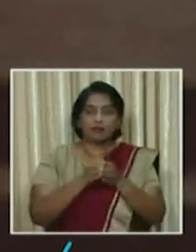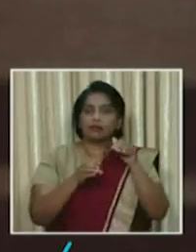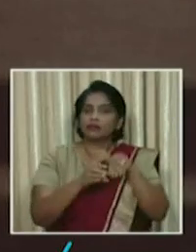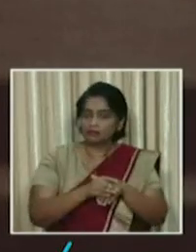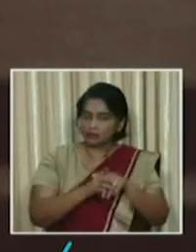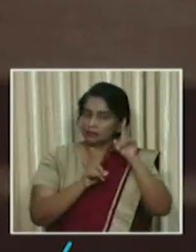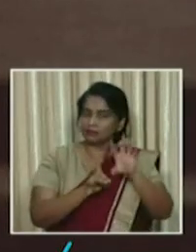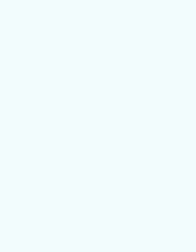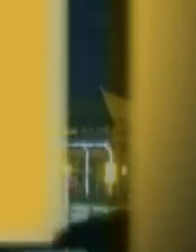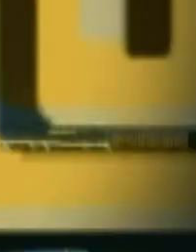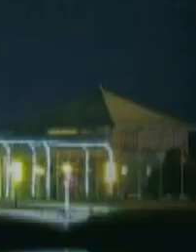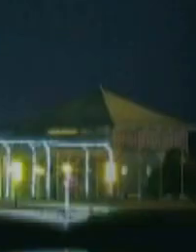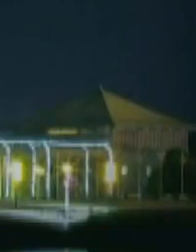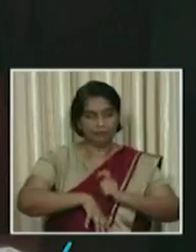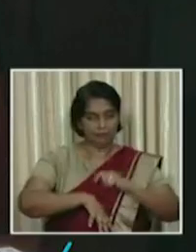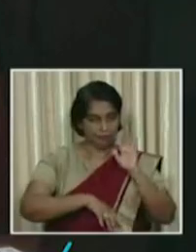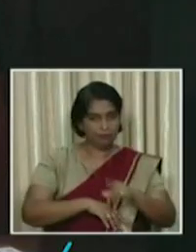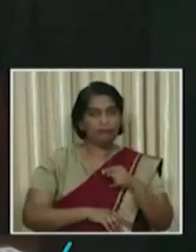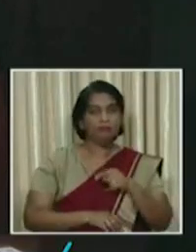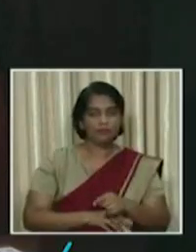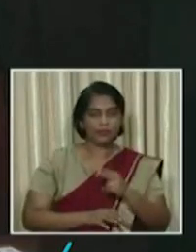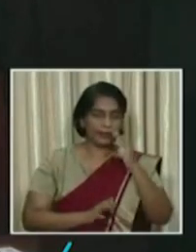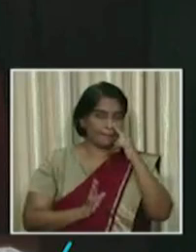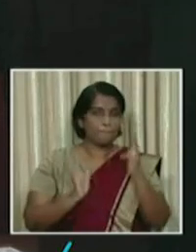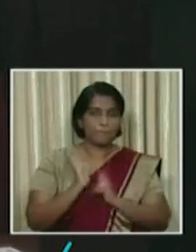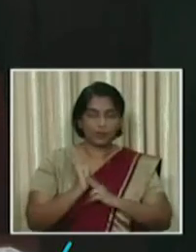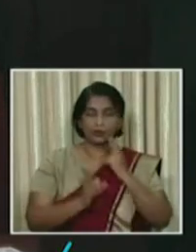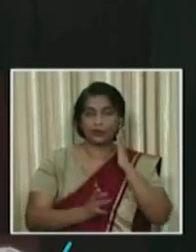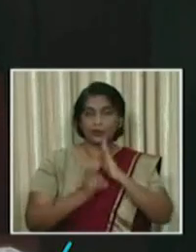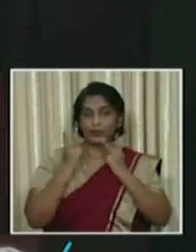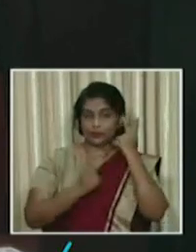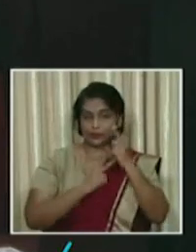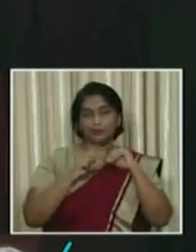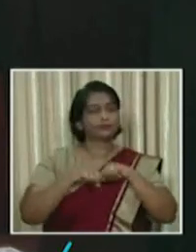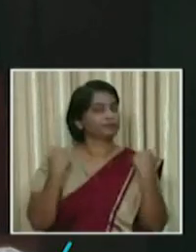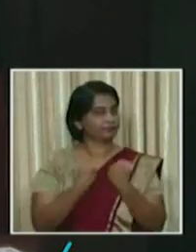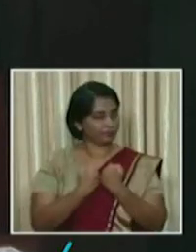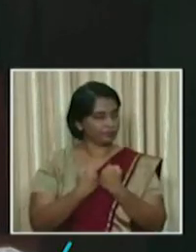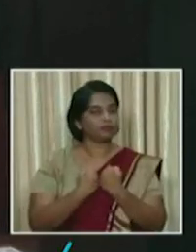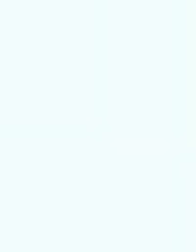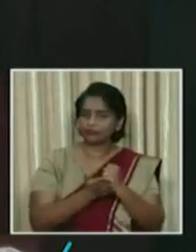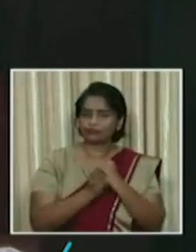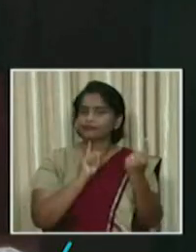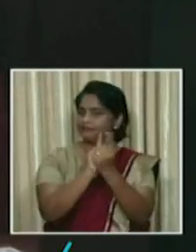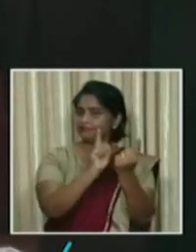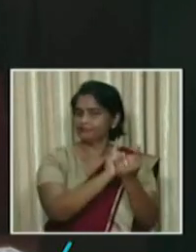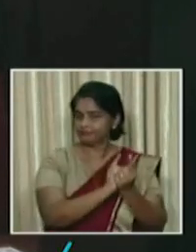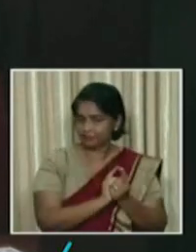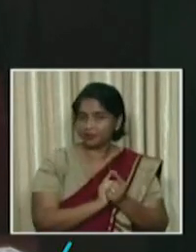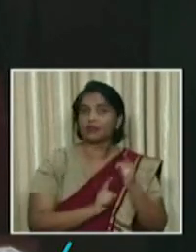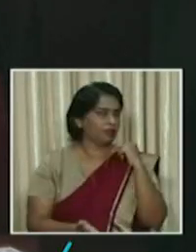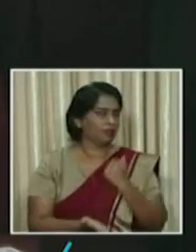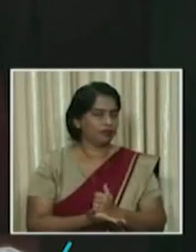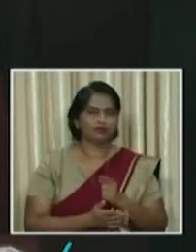වගේ ස්ථිර කිරීමක් වෙලා නැහැ. නිගම්බෝ ටුවරිස්ට් ඇසෝසියේෂන් නිගම්බෝ සංචාරක සංගමය අපිව හමු වුණා. ඉතින් ඒ අය ඉන්නේ